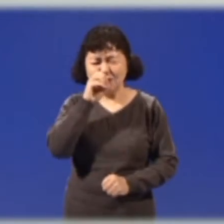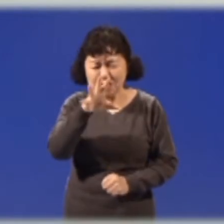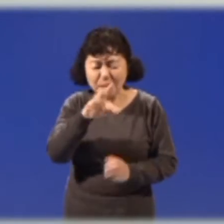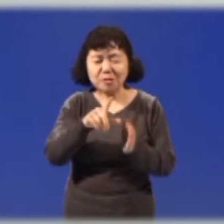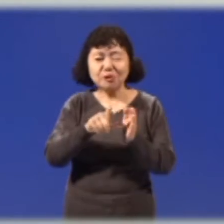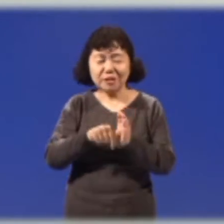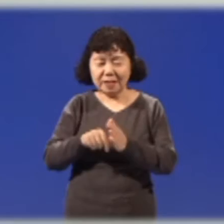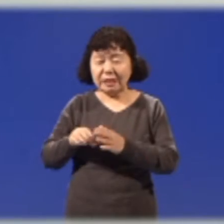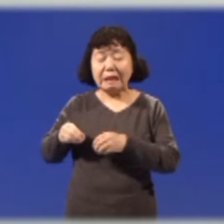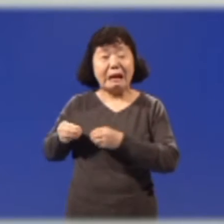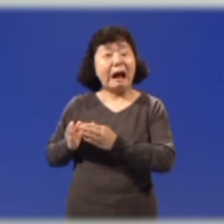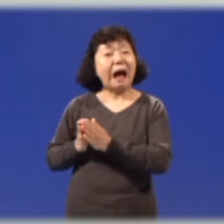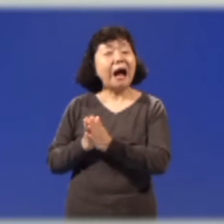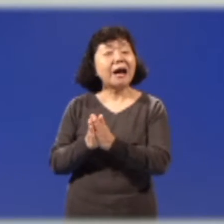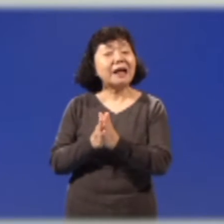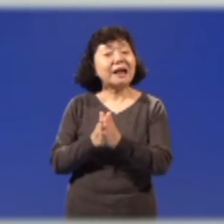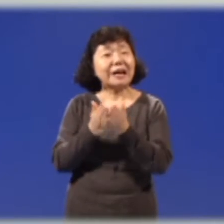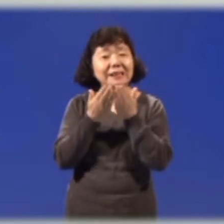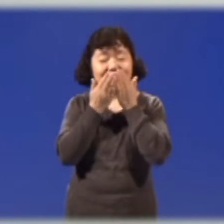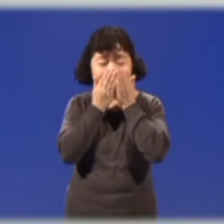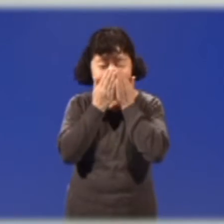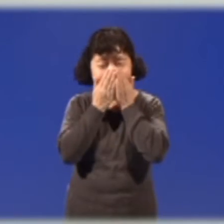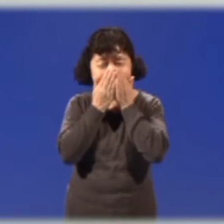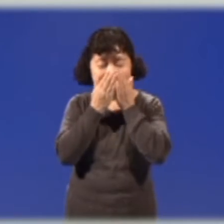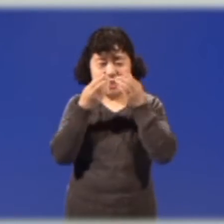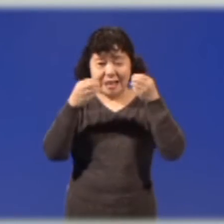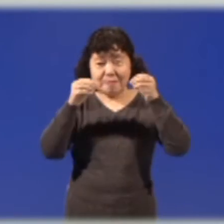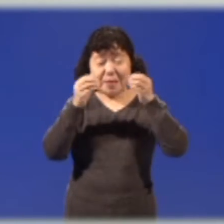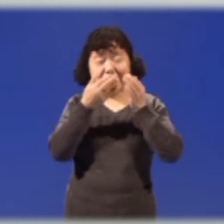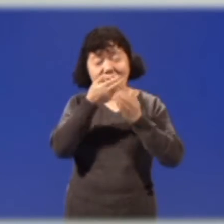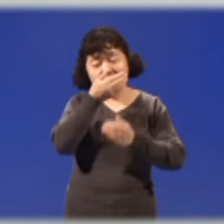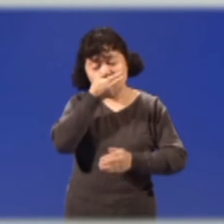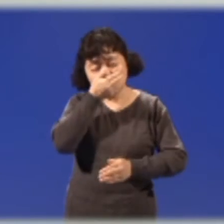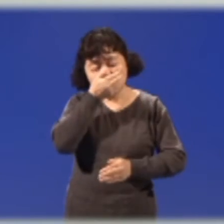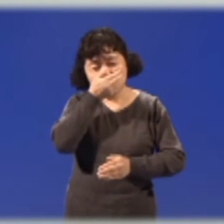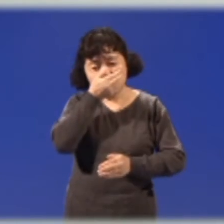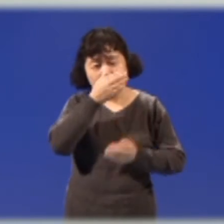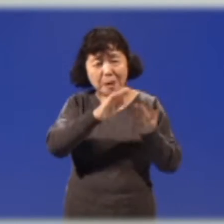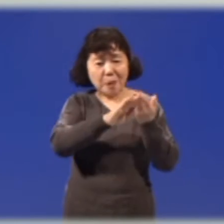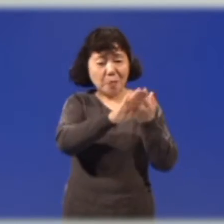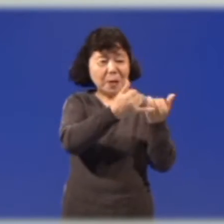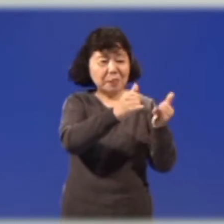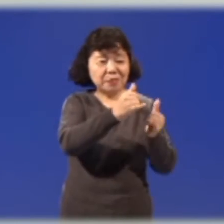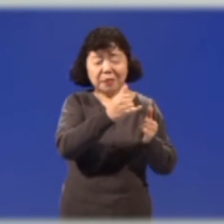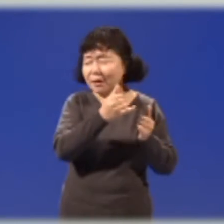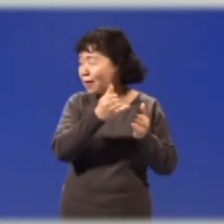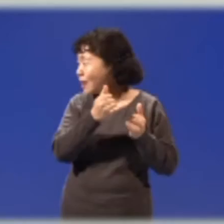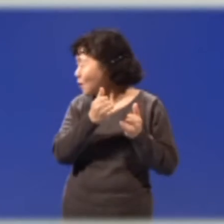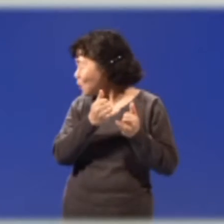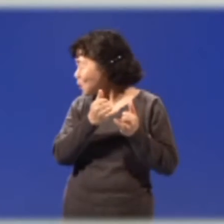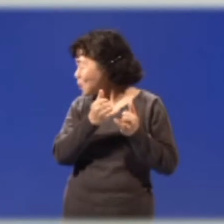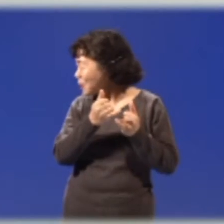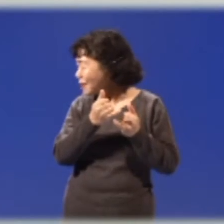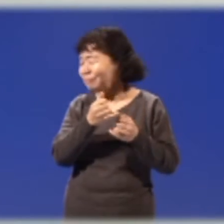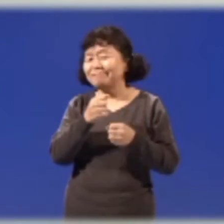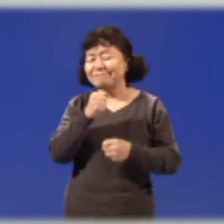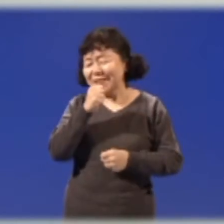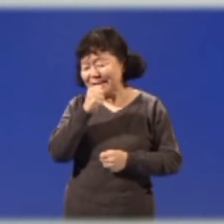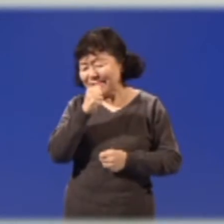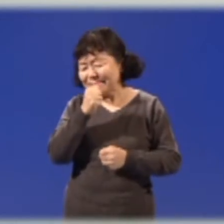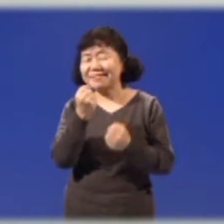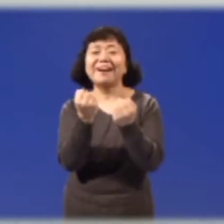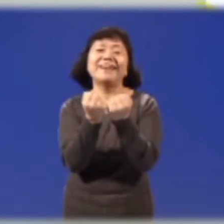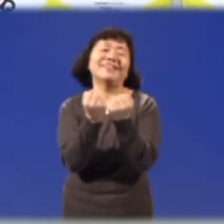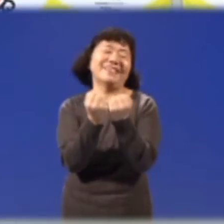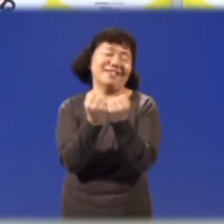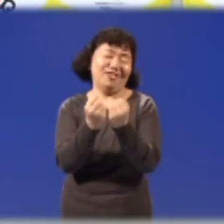で鼻と口を押さえたり、周囲の人から顔を背けたりするのが咳エチケットです。で